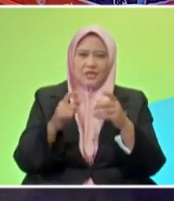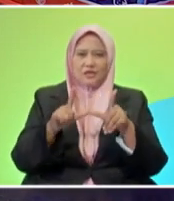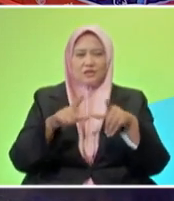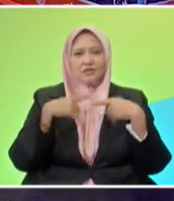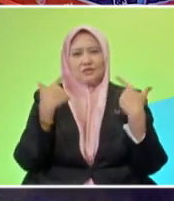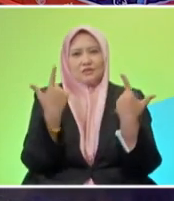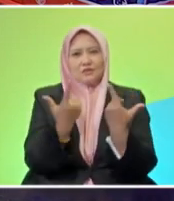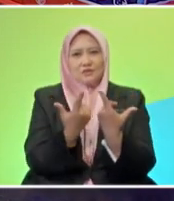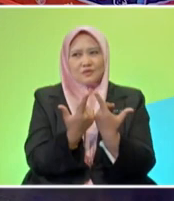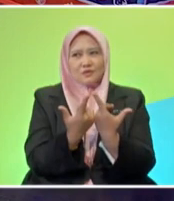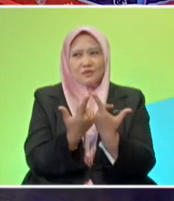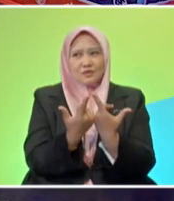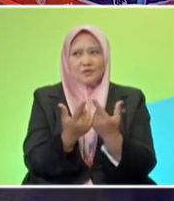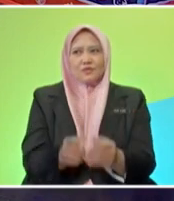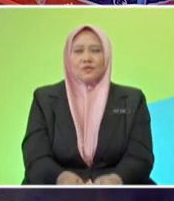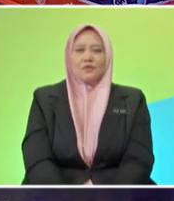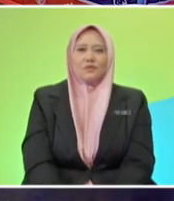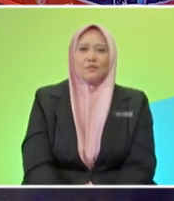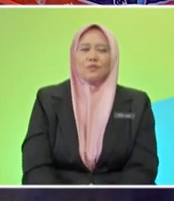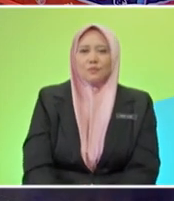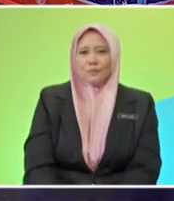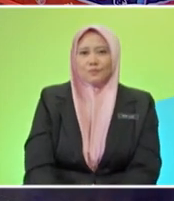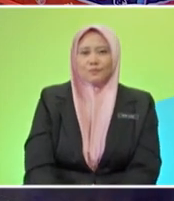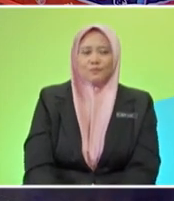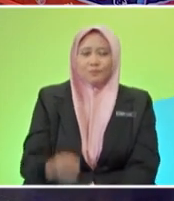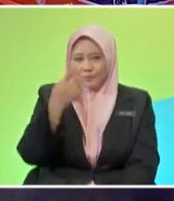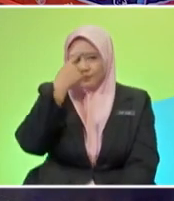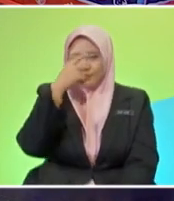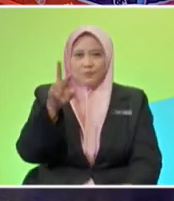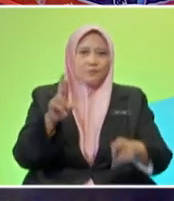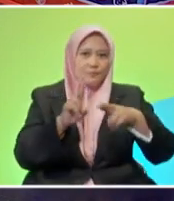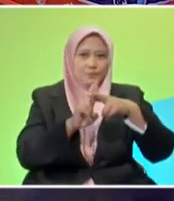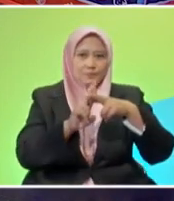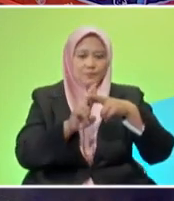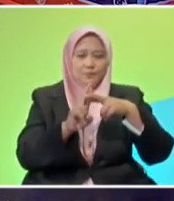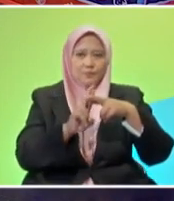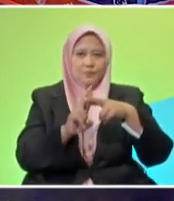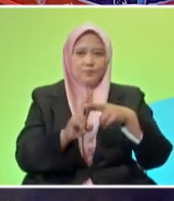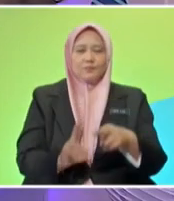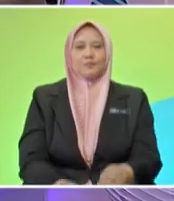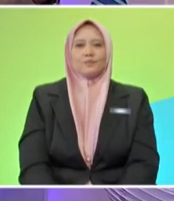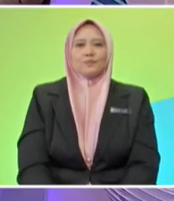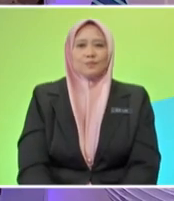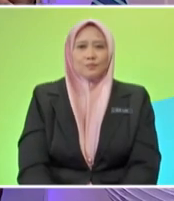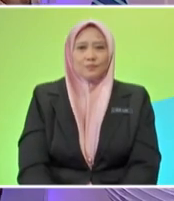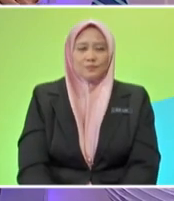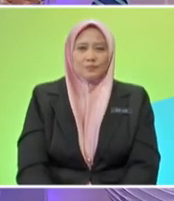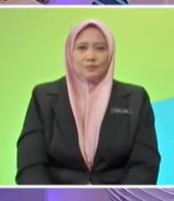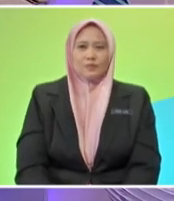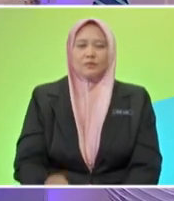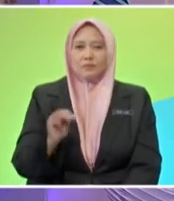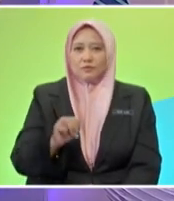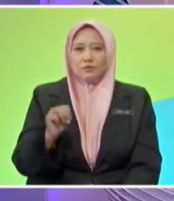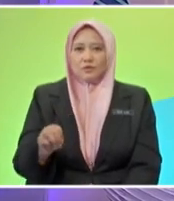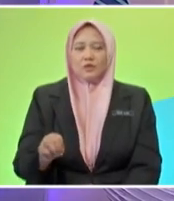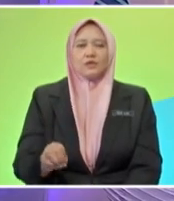Arif senang minta cikgu untuk lakukan sedikit rumusan kepada murid-murid yang menonton. Ya, betul. Jadi di akhir siaran ini, seharusnya murid-murid